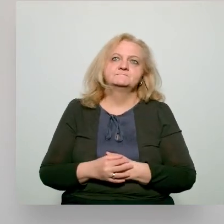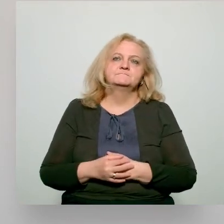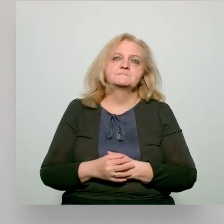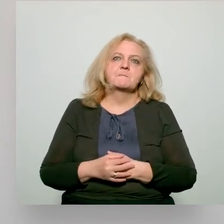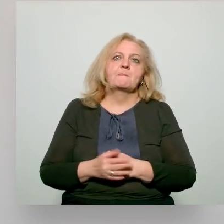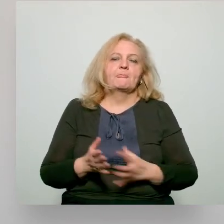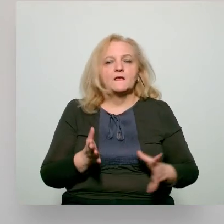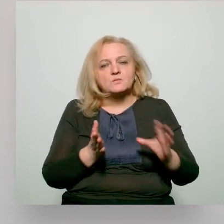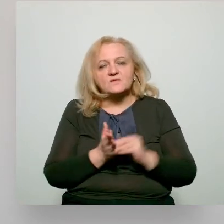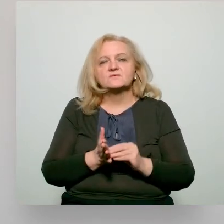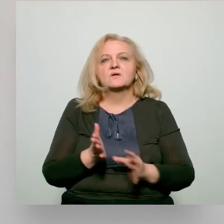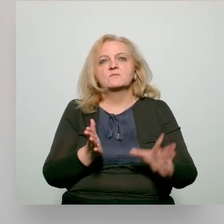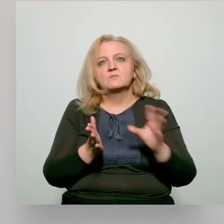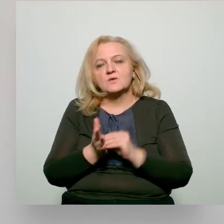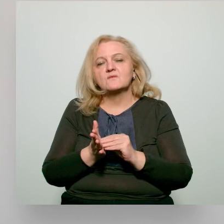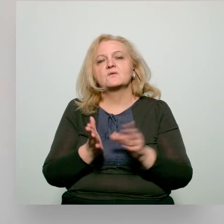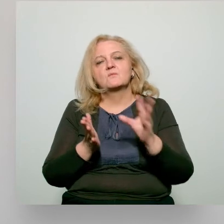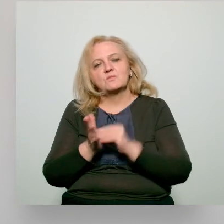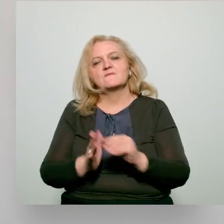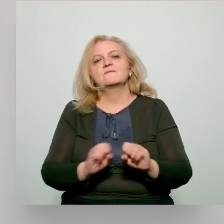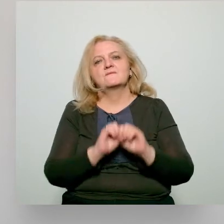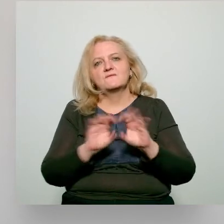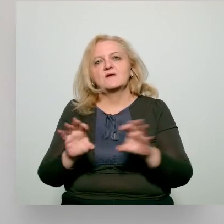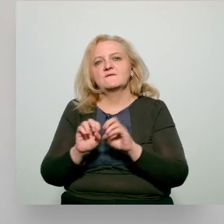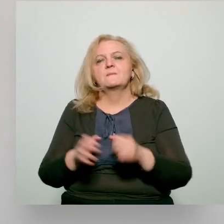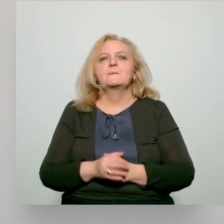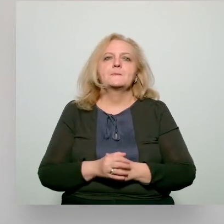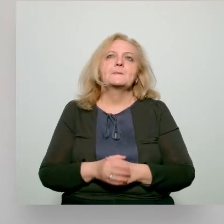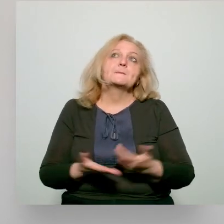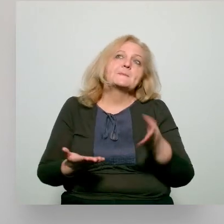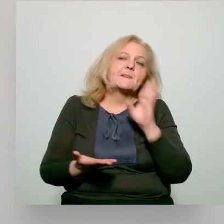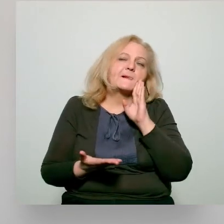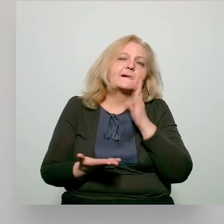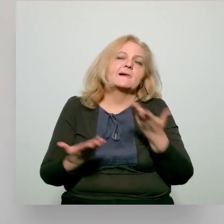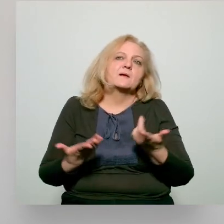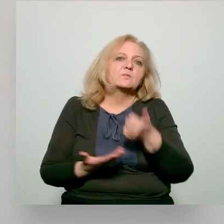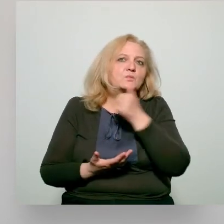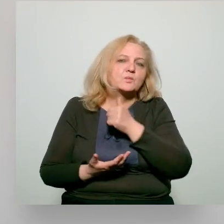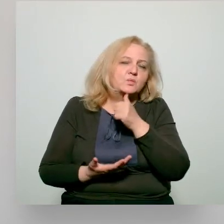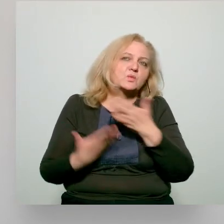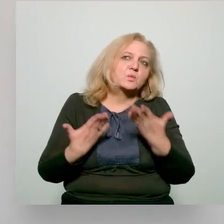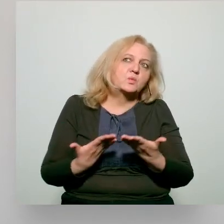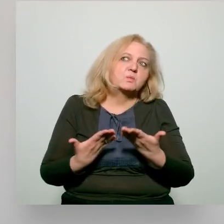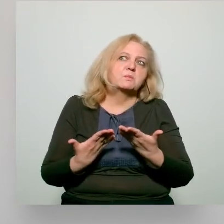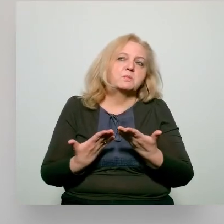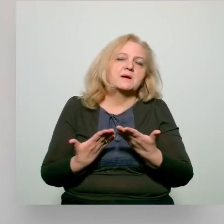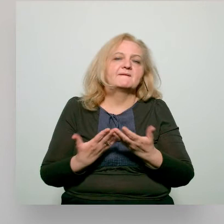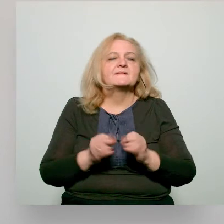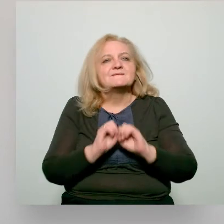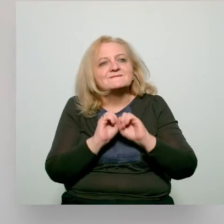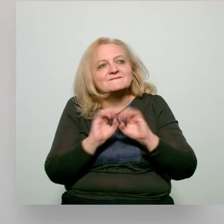Po raz kolejny i na nowo i znowu formułować, być może nie na nowo, ale próbować dalej bardziej wyraźnie formułować